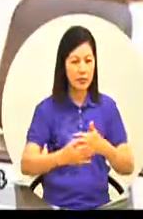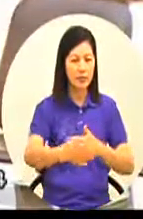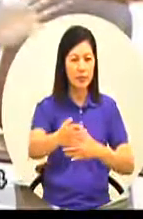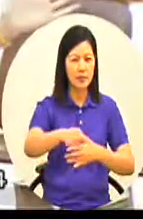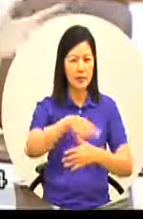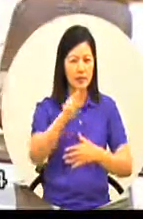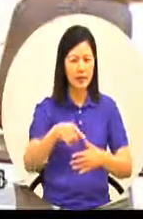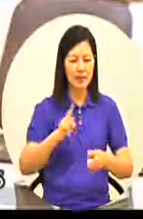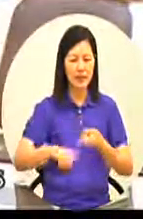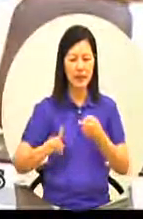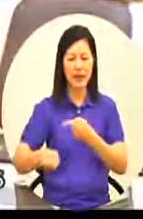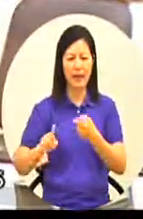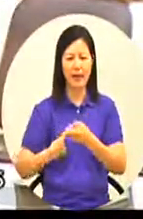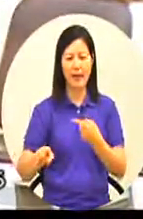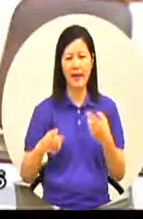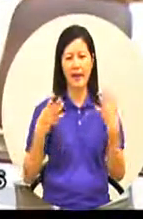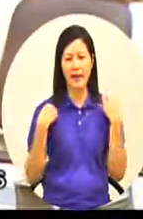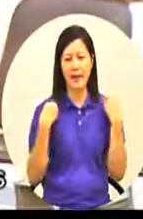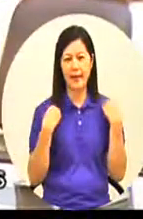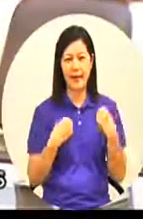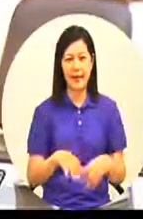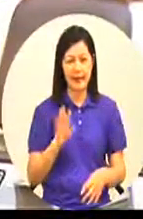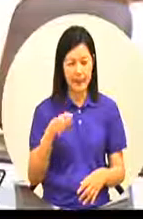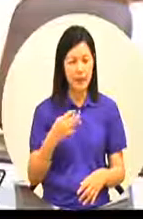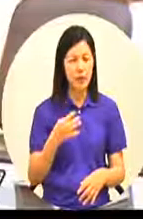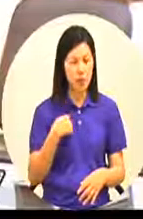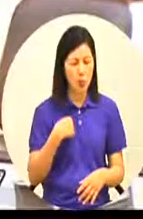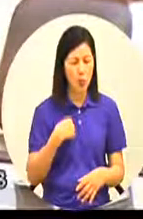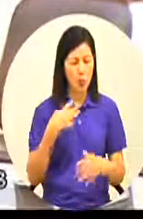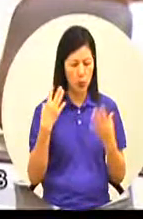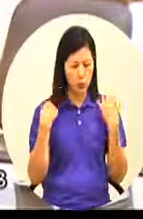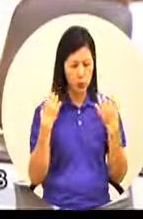对的都唔对，原知啊。 是。 但是本是知影的时阵，